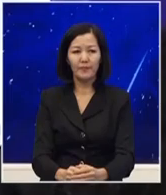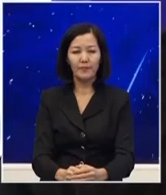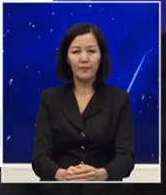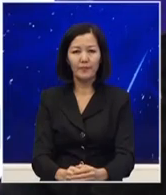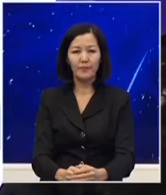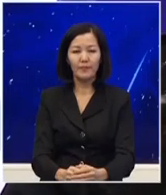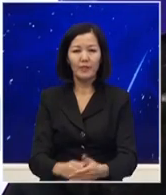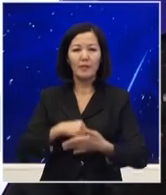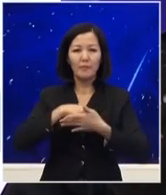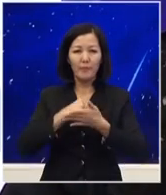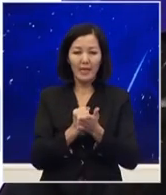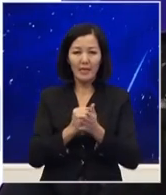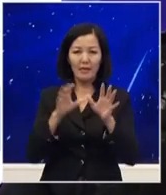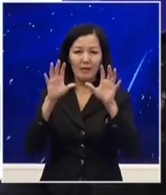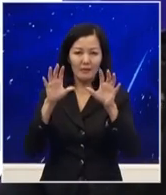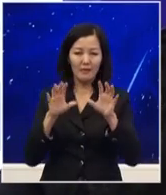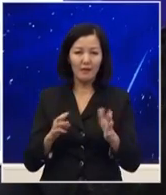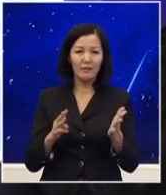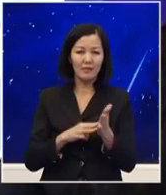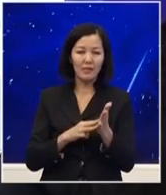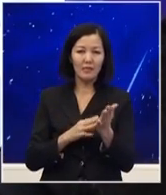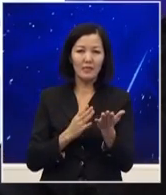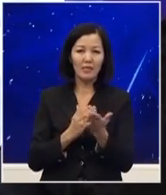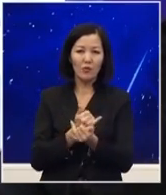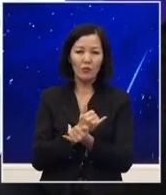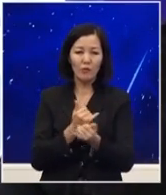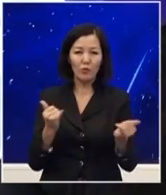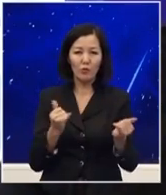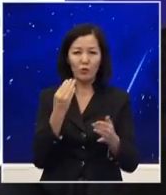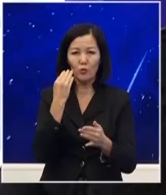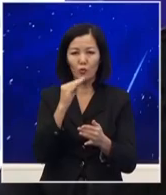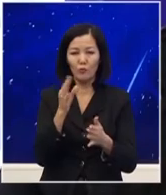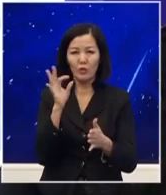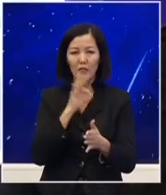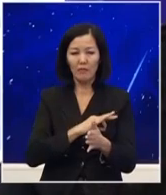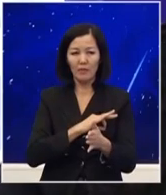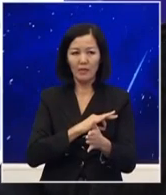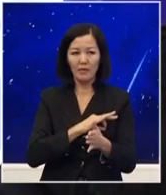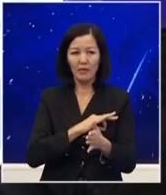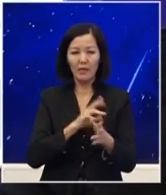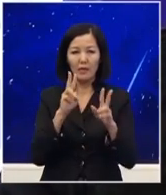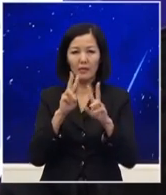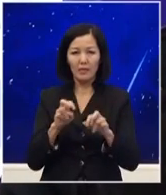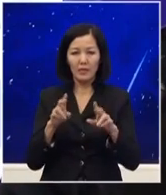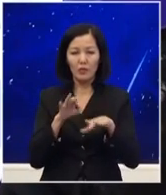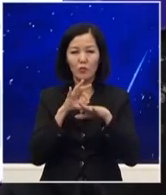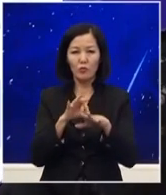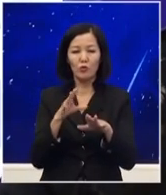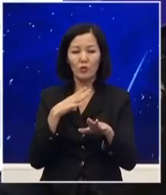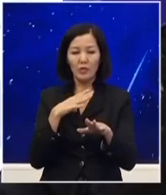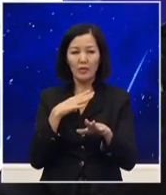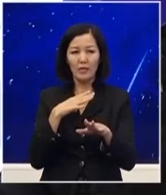Бекітілген стандартқа сәйкес 8 әлеуметтік қызмет көрсету сапасы мен тиімділігіне мониторинг жұмыстары